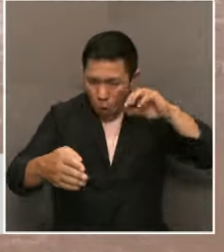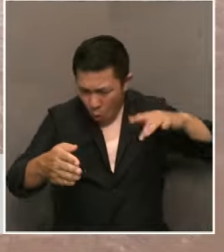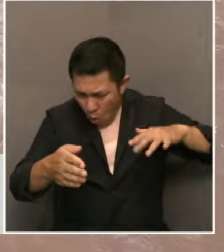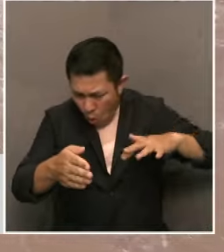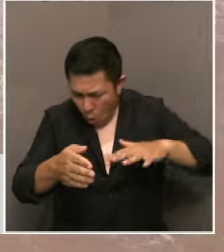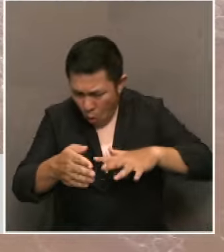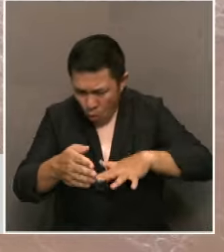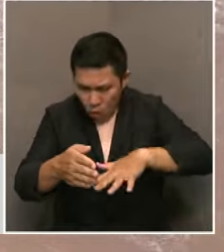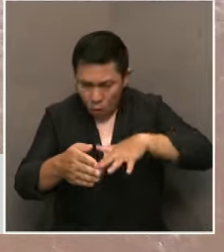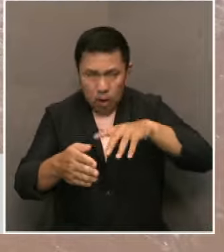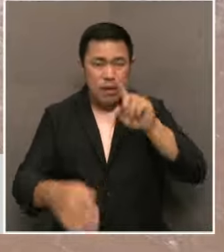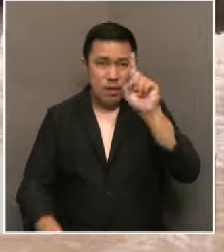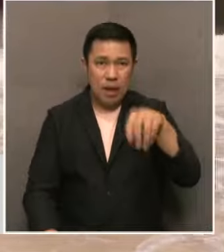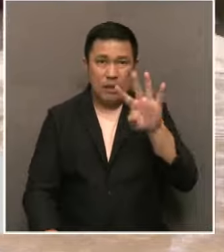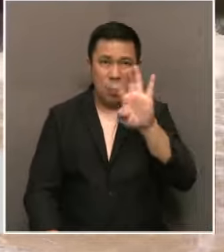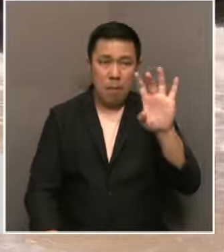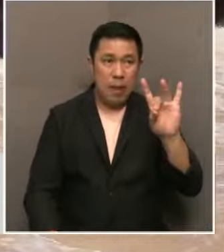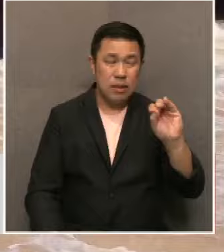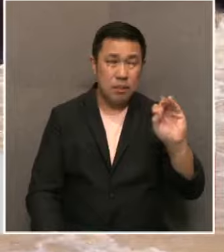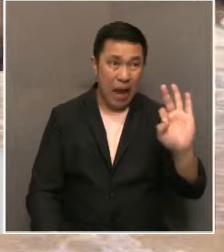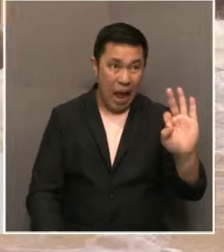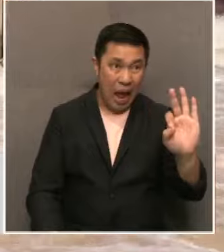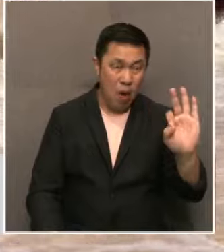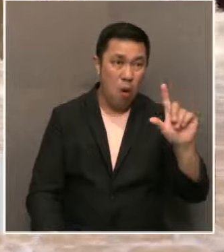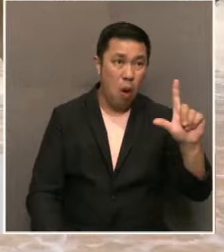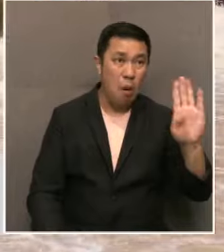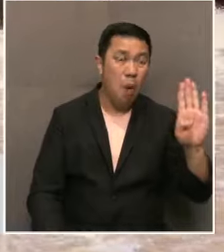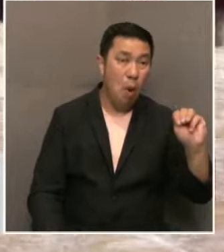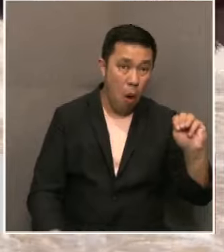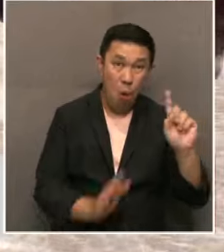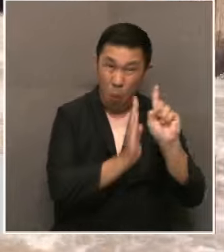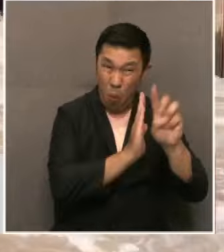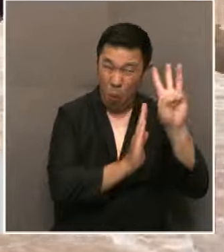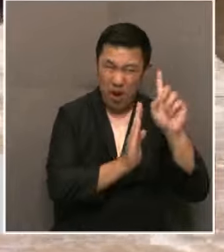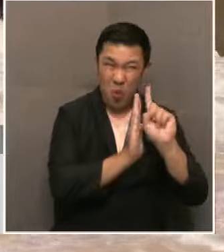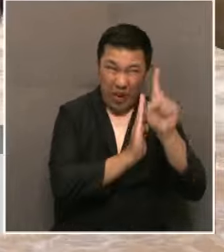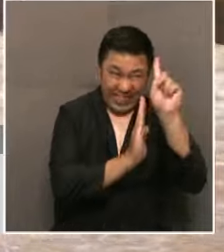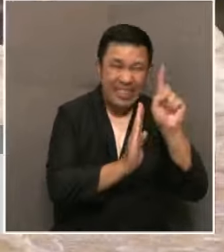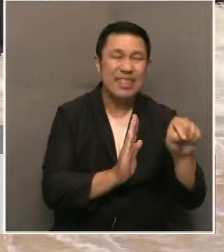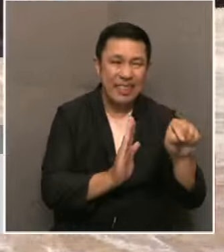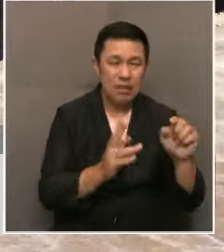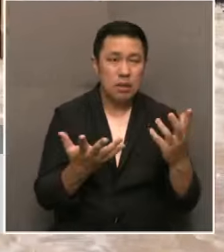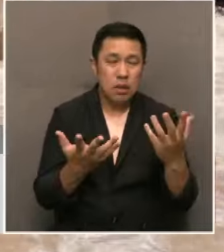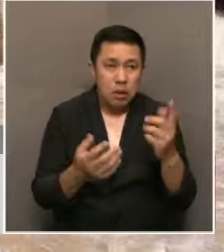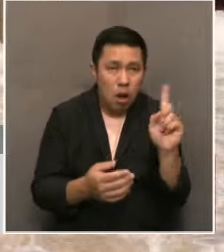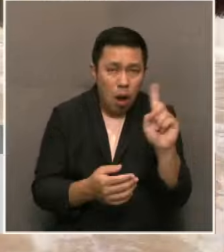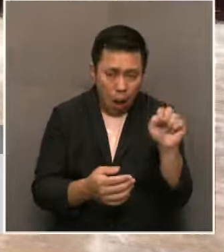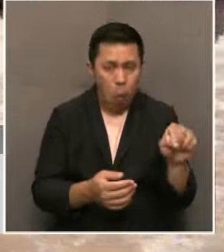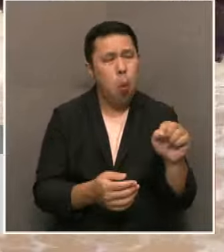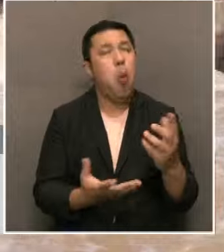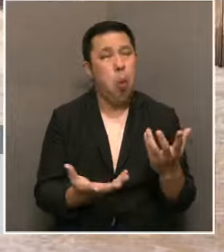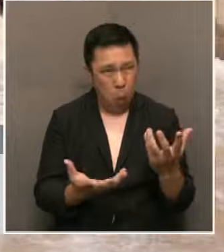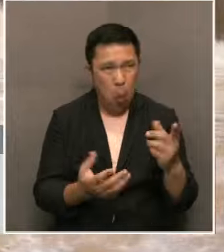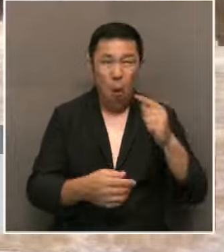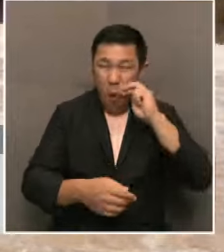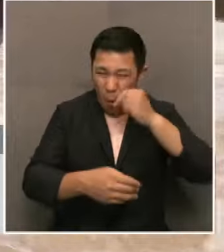ได้ 1,489 ลูกบาศก์เมตรต่อวินาทีดังนั้นค่ะส่งผลให้เขื่อนต้องปรับเพิ่มการระบายน้ำจ